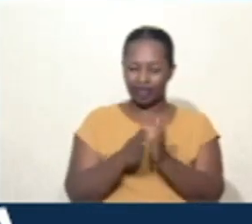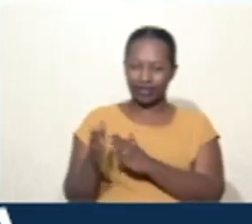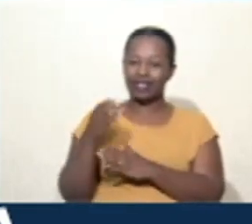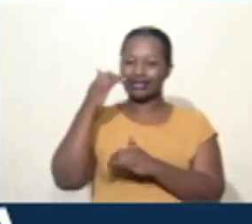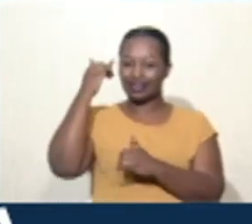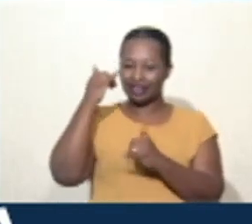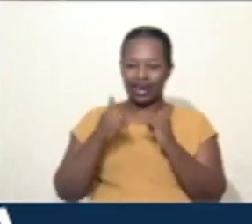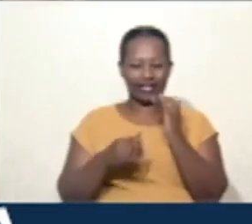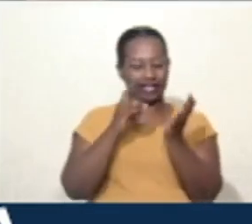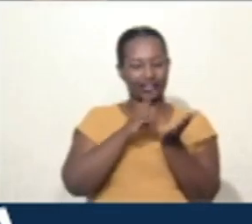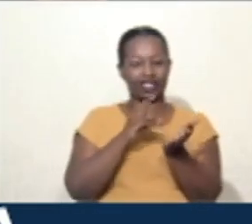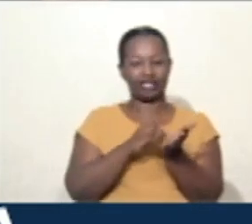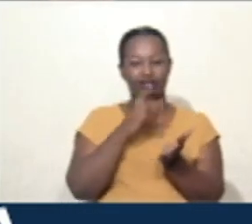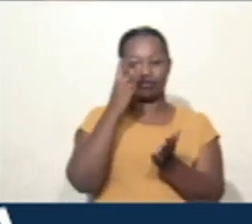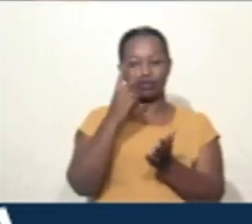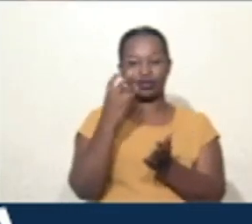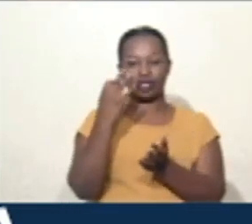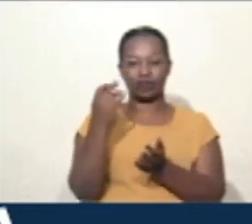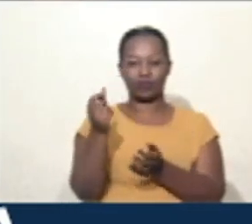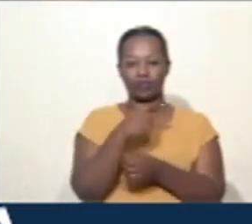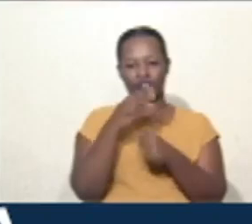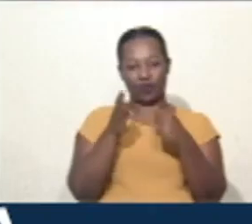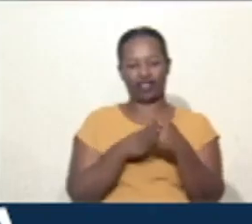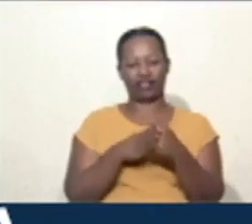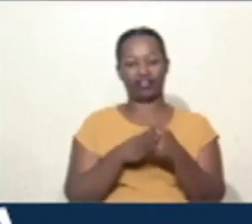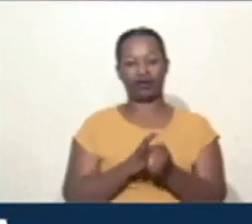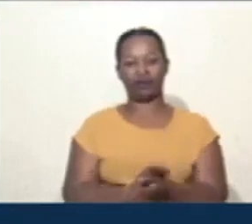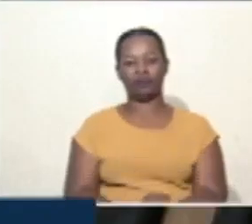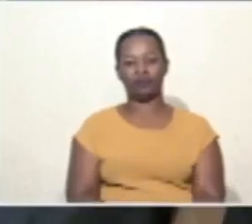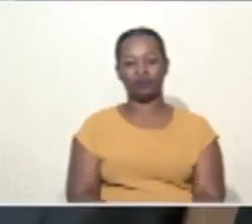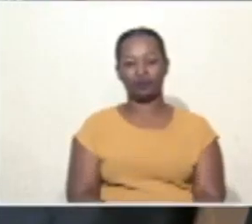ko kizarangira tariki ya 23 Nzeri. Jean Paul Turatsinze, i Kigali.